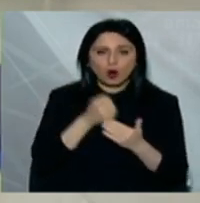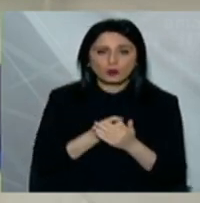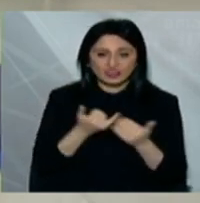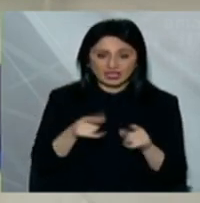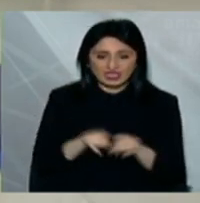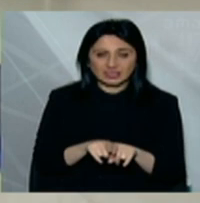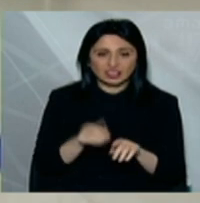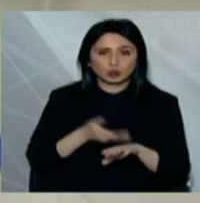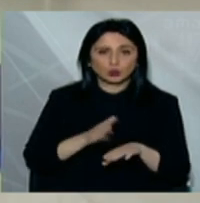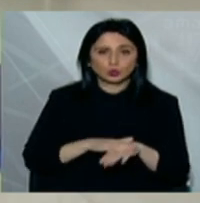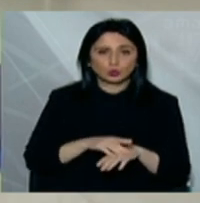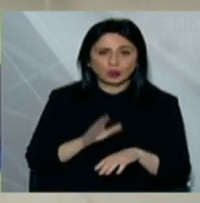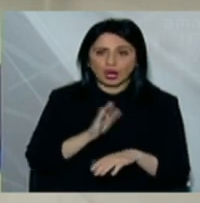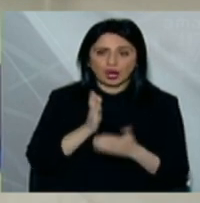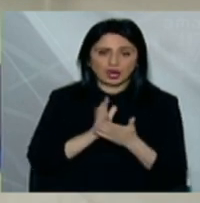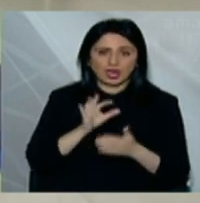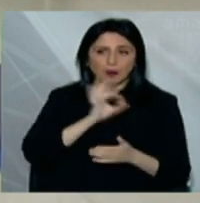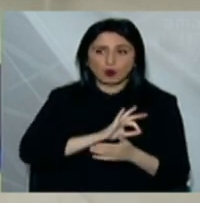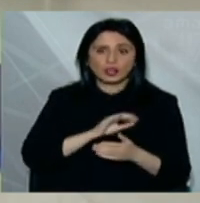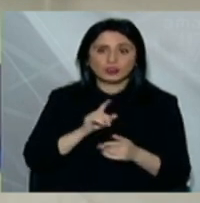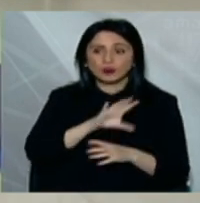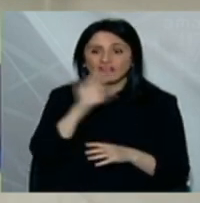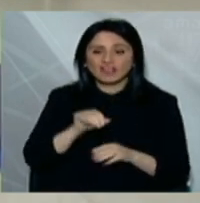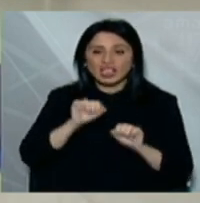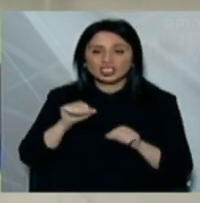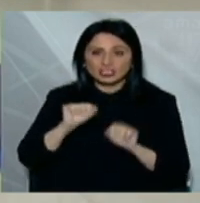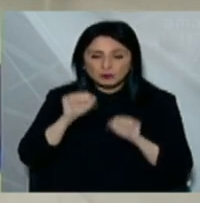დღესაც ვთვლით, რომ არ არის გამოყენებული ყველა ის